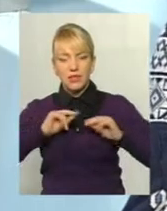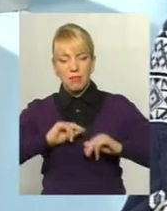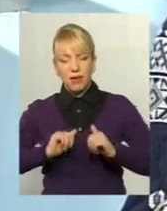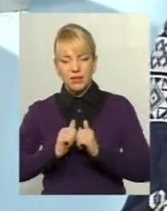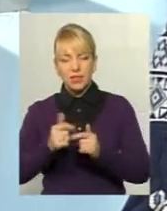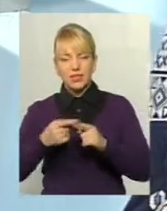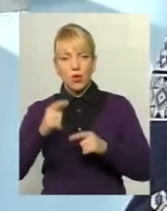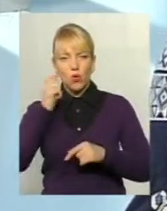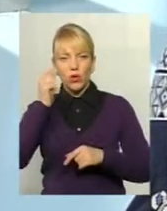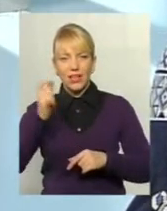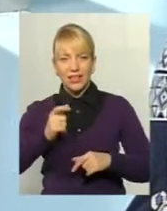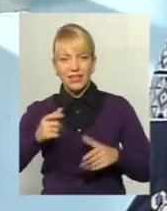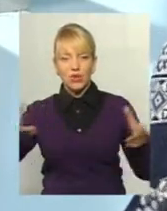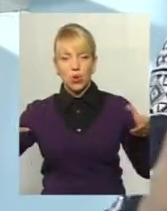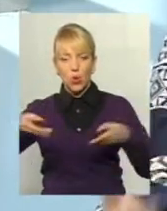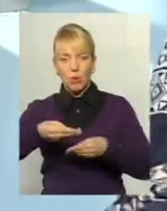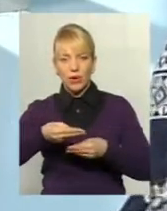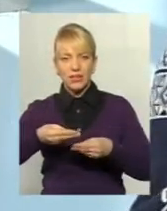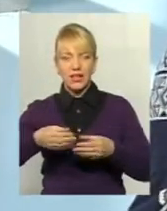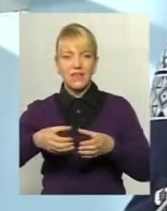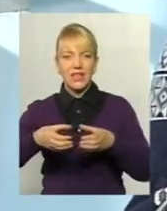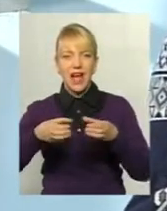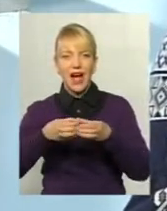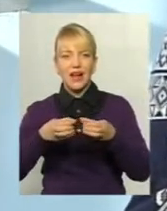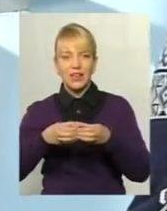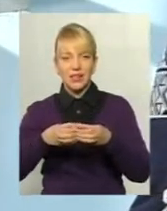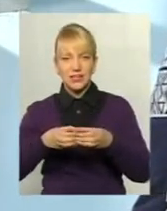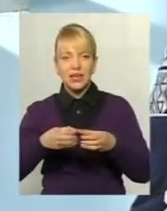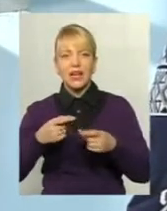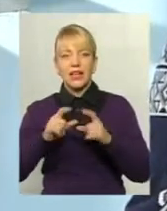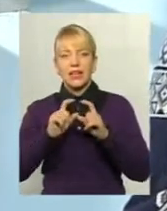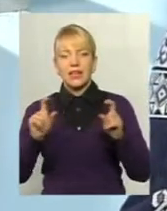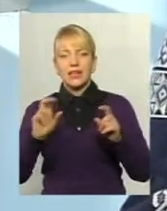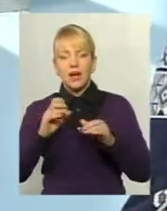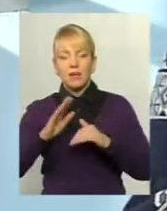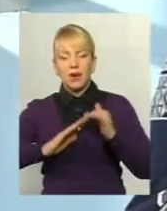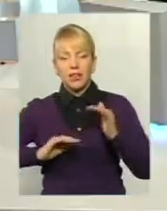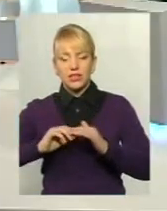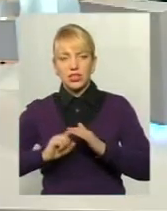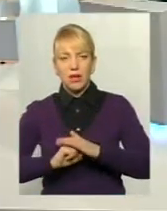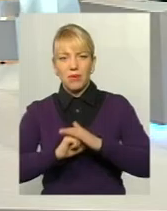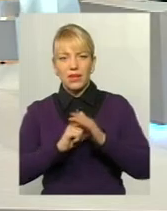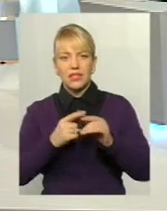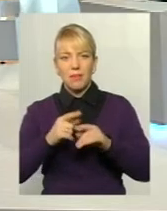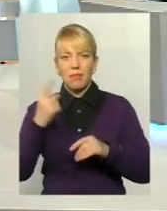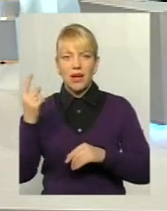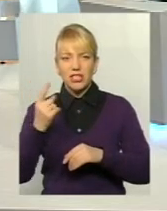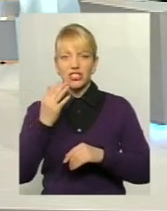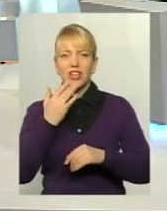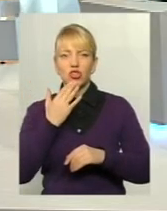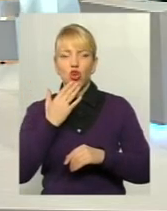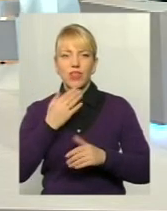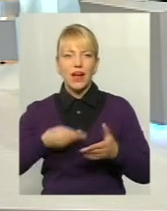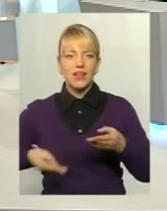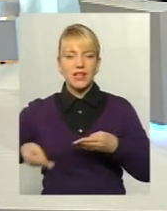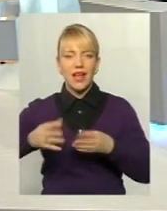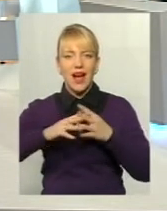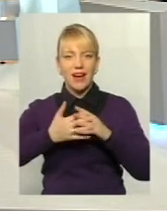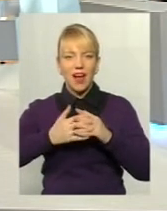Український кооперативний альянс і як практична база, як навичка – це перший національний аграрний кооператив. Якщо це говорити